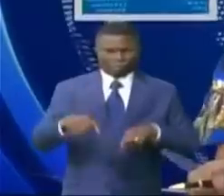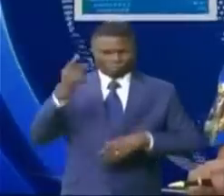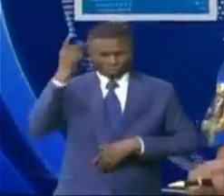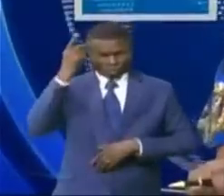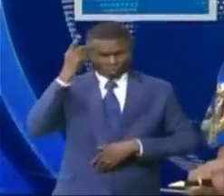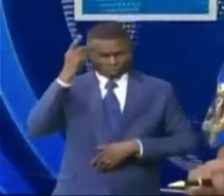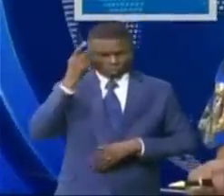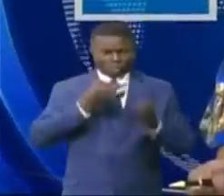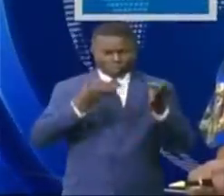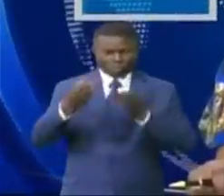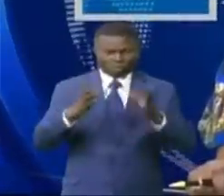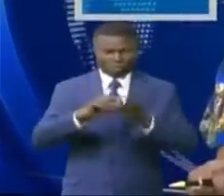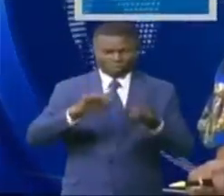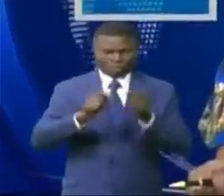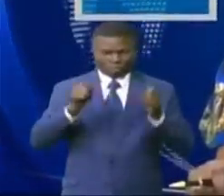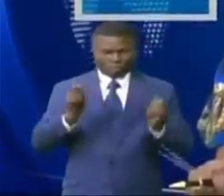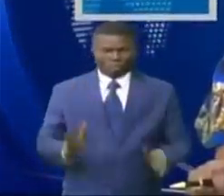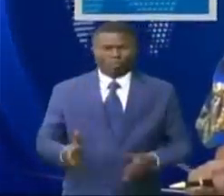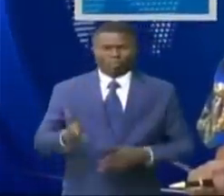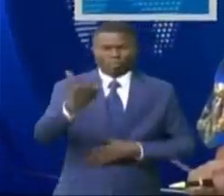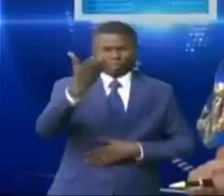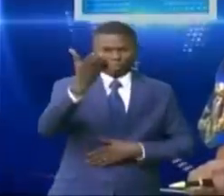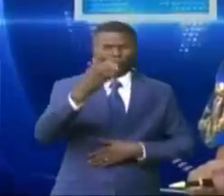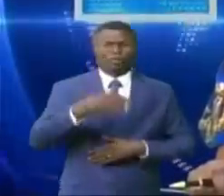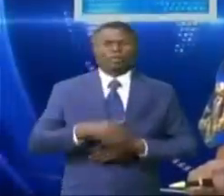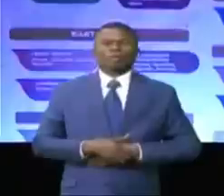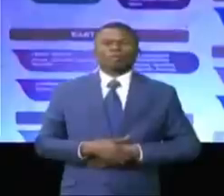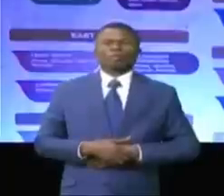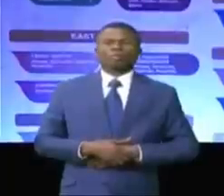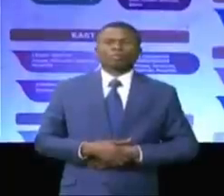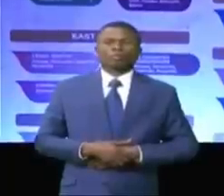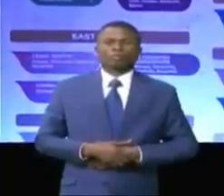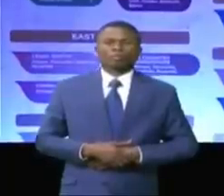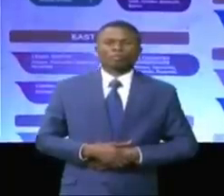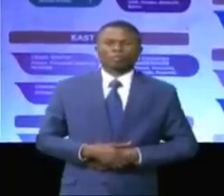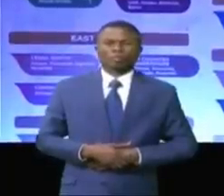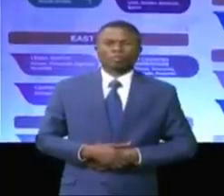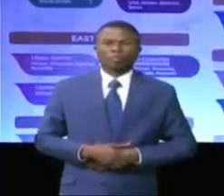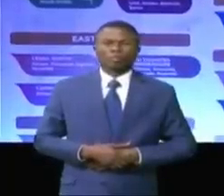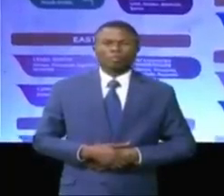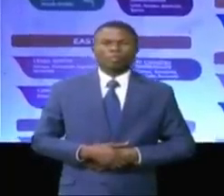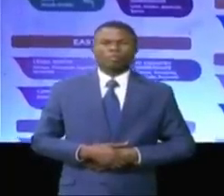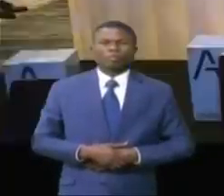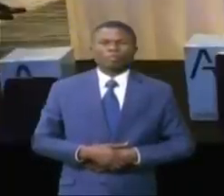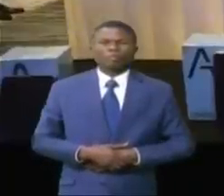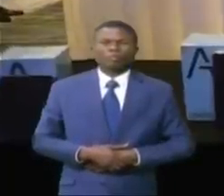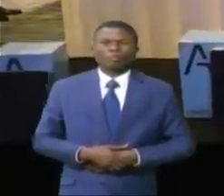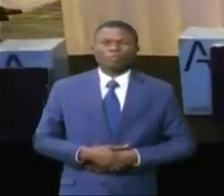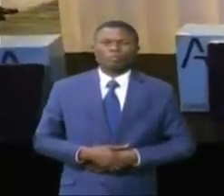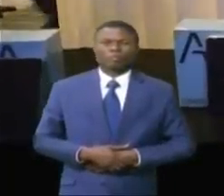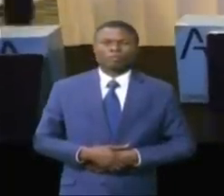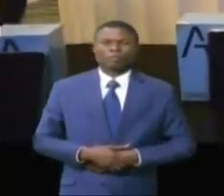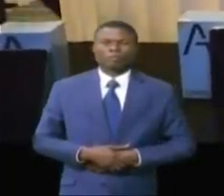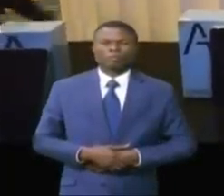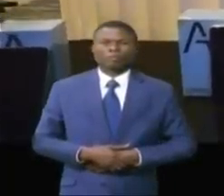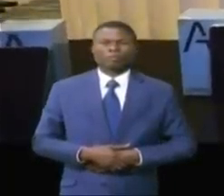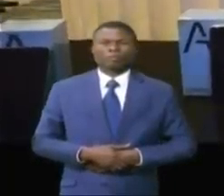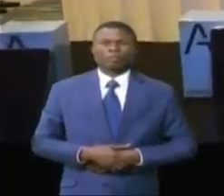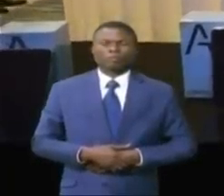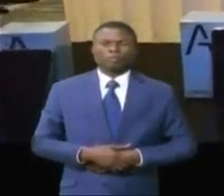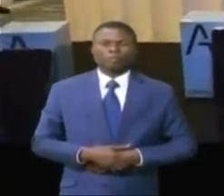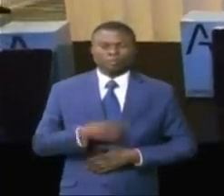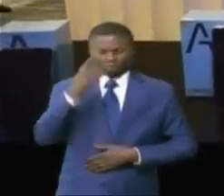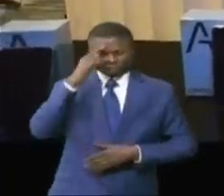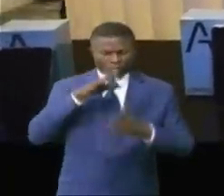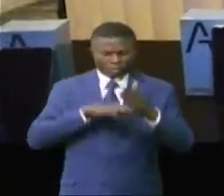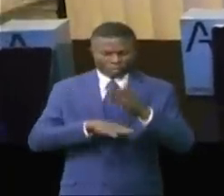Les détails avec Diane Balaka et Régis Kanzonzi. Mitsumi Distribution renforce sa position et